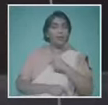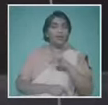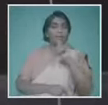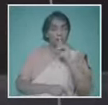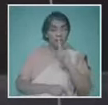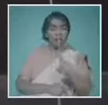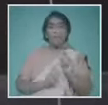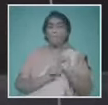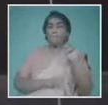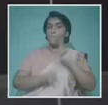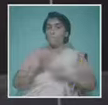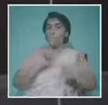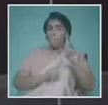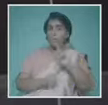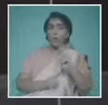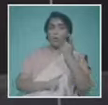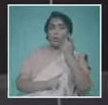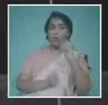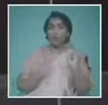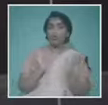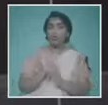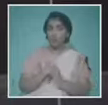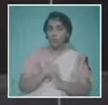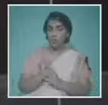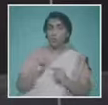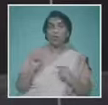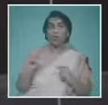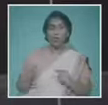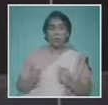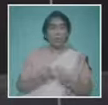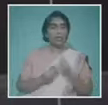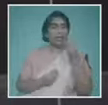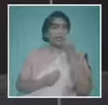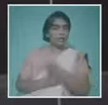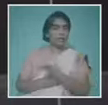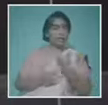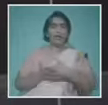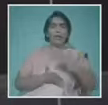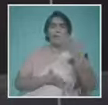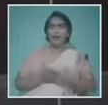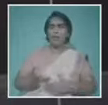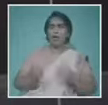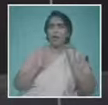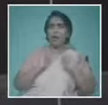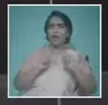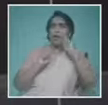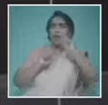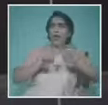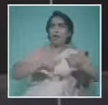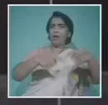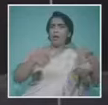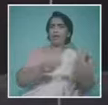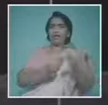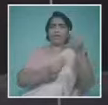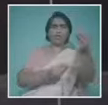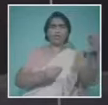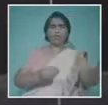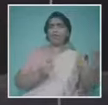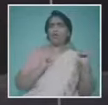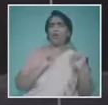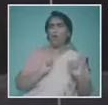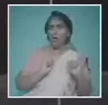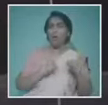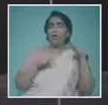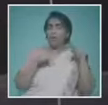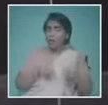කියන්නේ පාර්ලිමේන්තුවේ මුදල්කාරක සභාවට දෙන්න බැරි වාර්තා කොහොමද නොයෙකුත් පුද්ගලයන්ගේ අතර ගියේ?